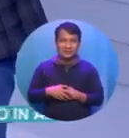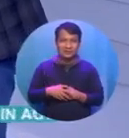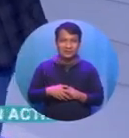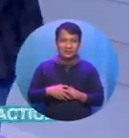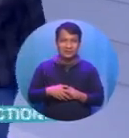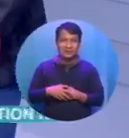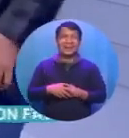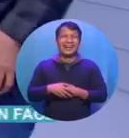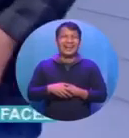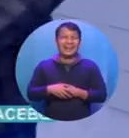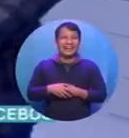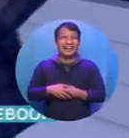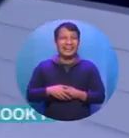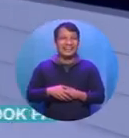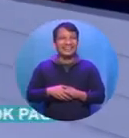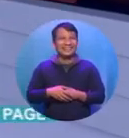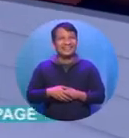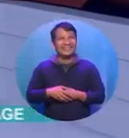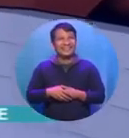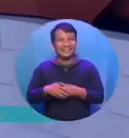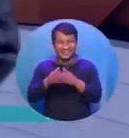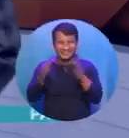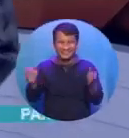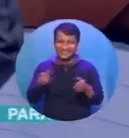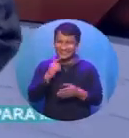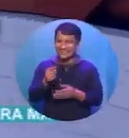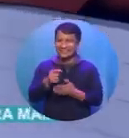prize! Hindi!